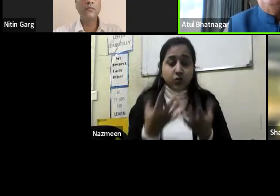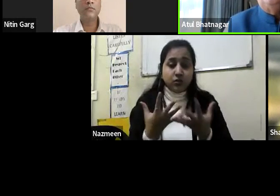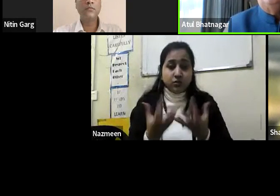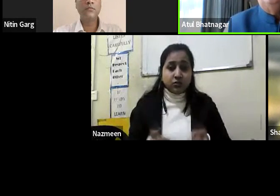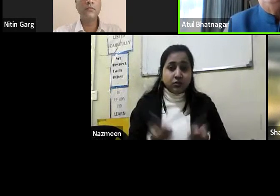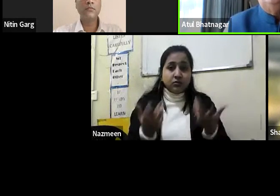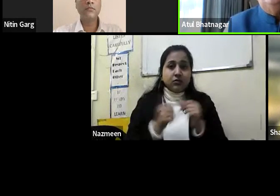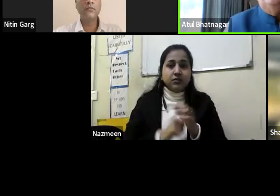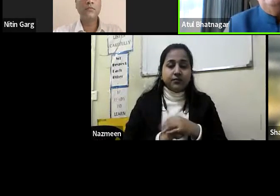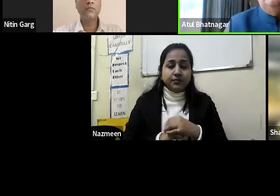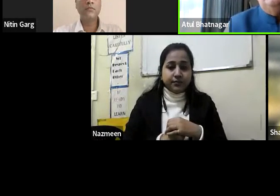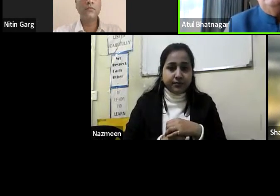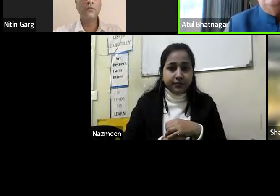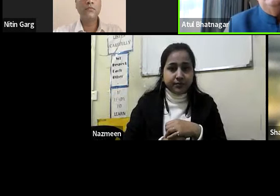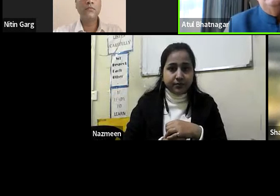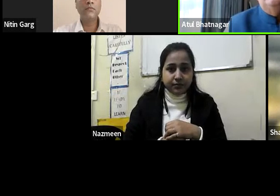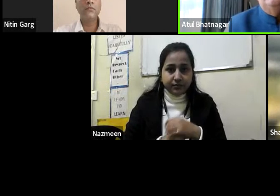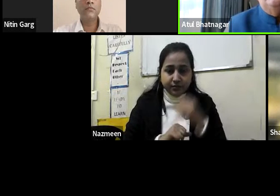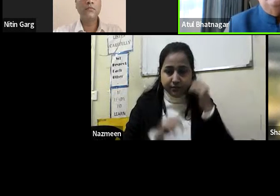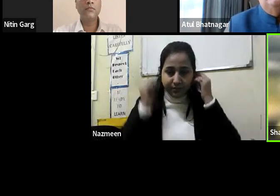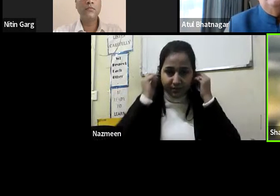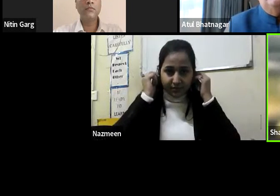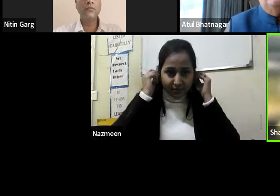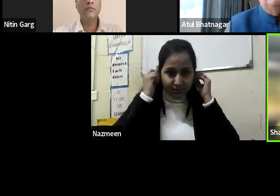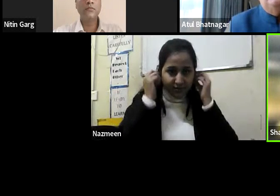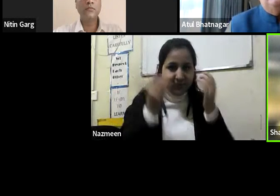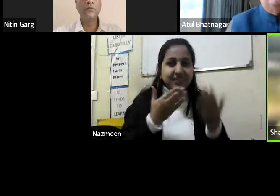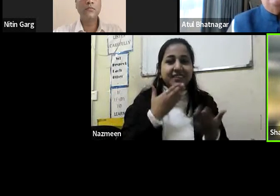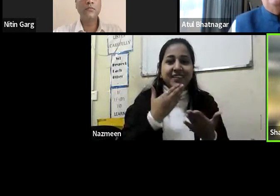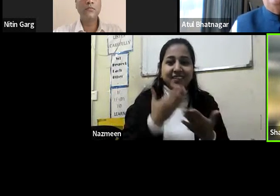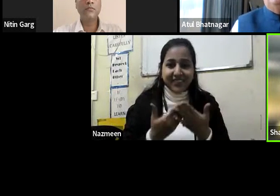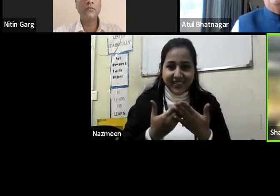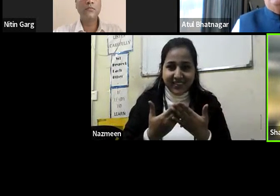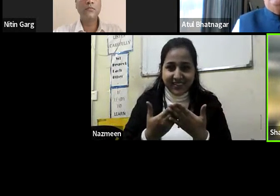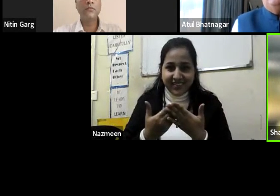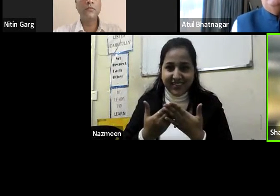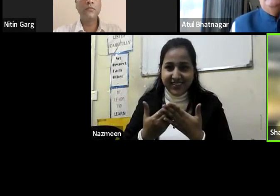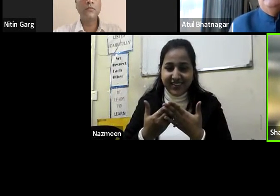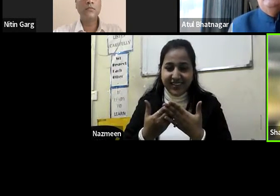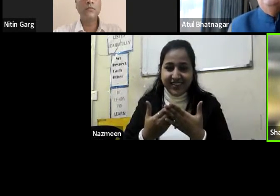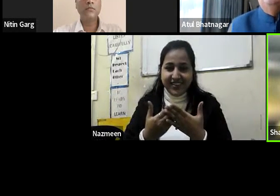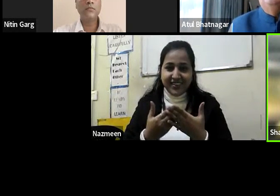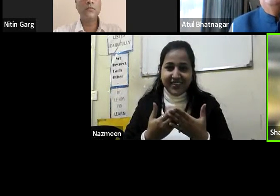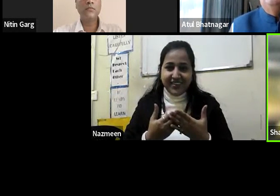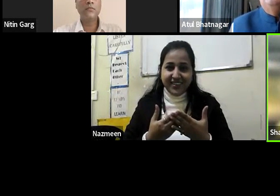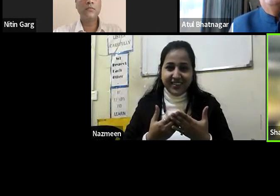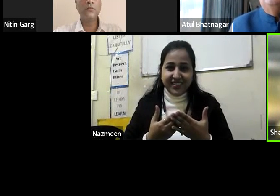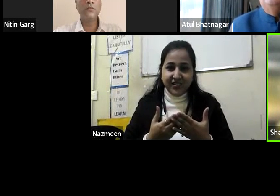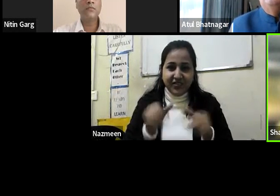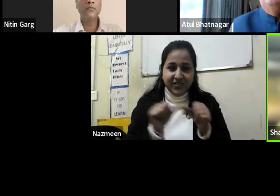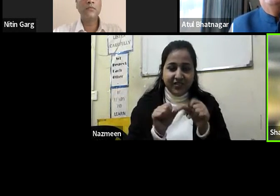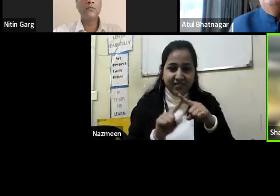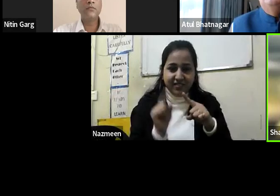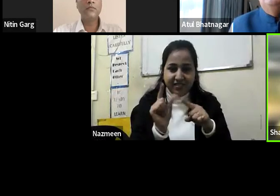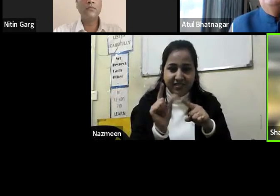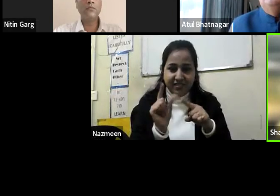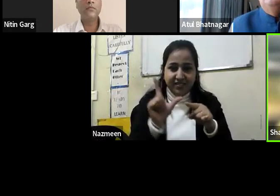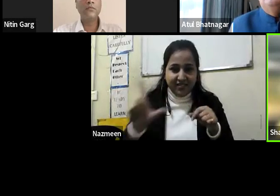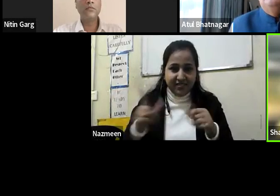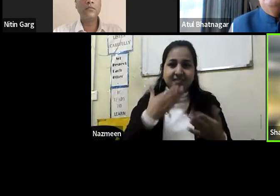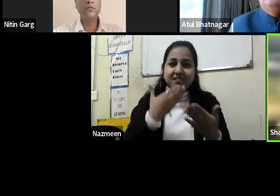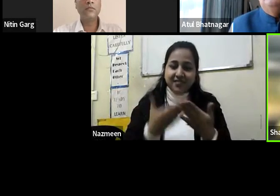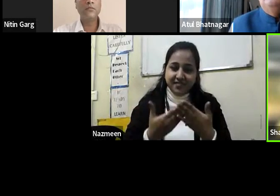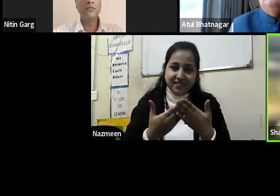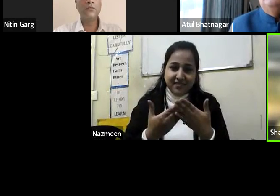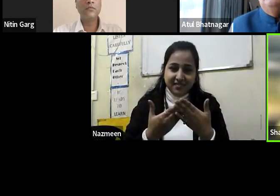यू। Thank you, Atulji. Thank you for having me over in this panel, firstly, and thank you to